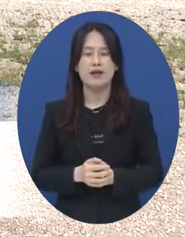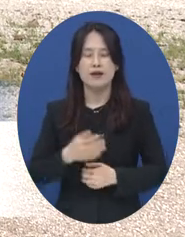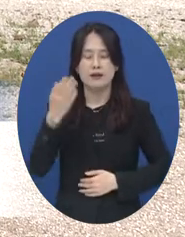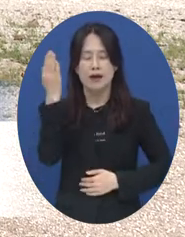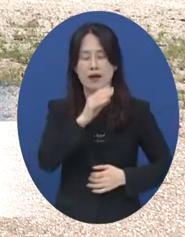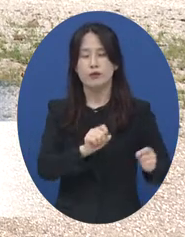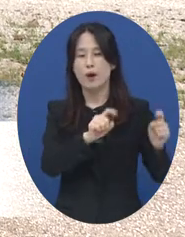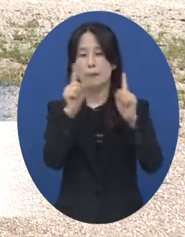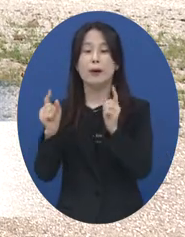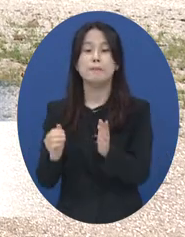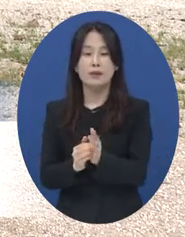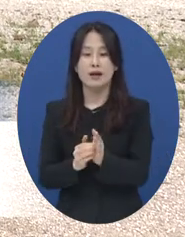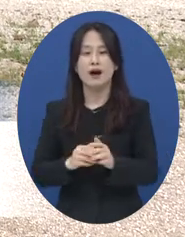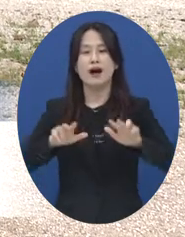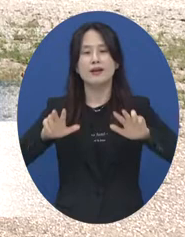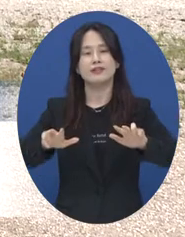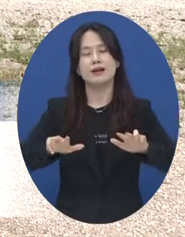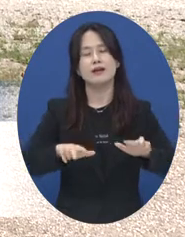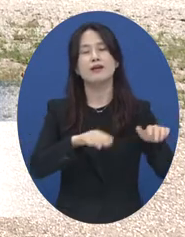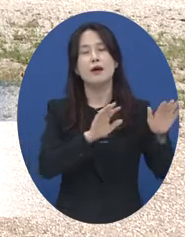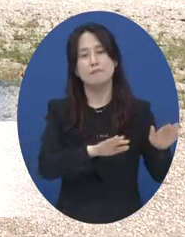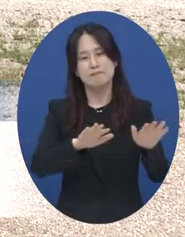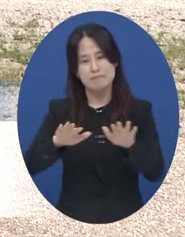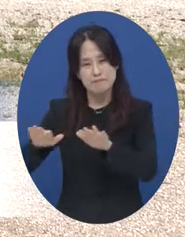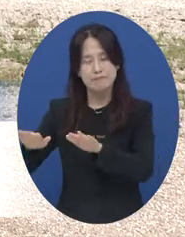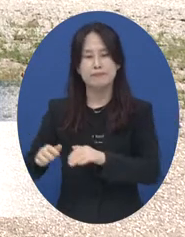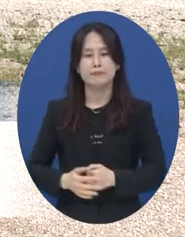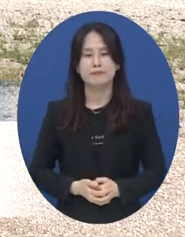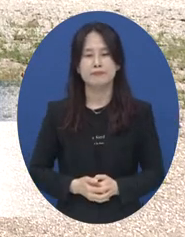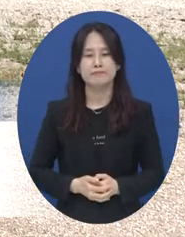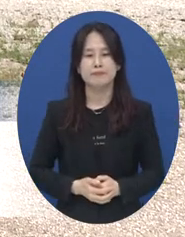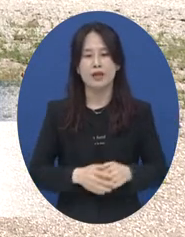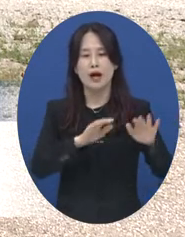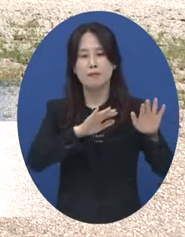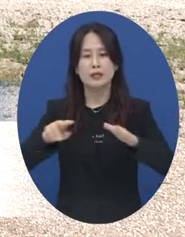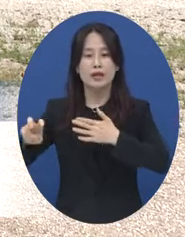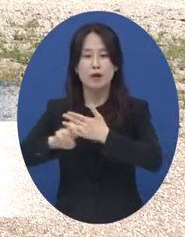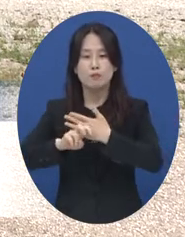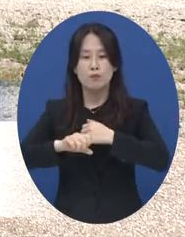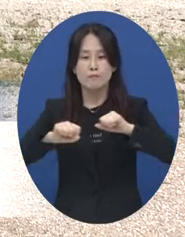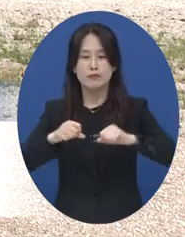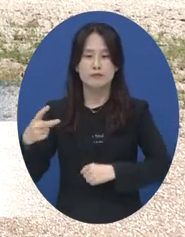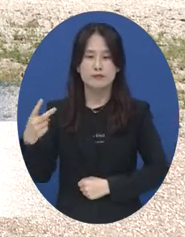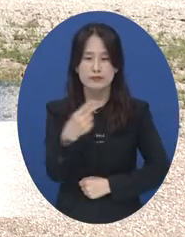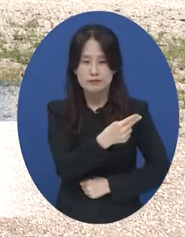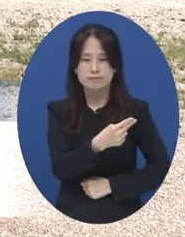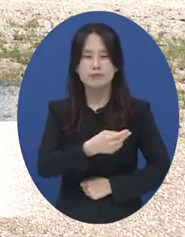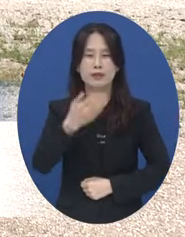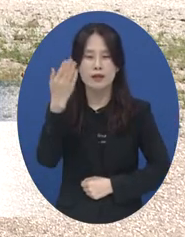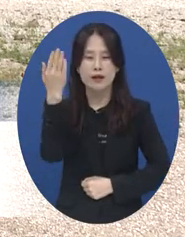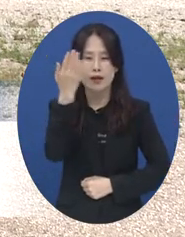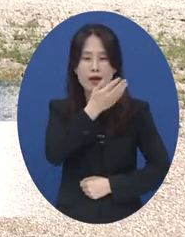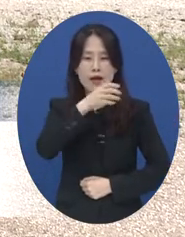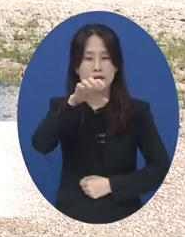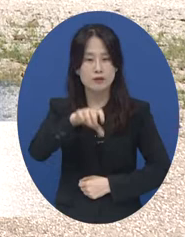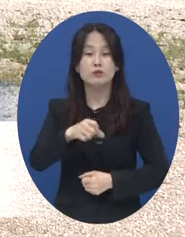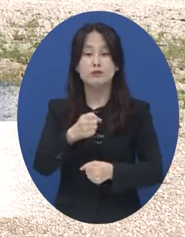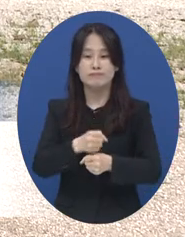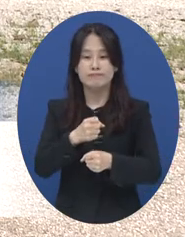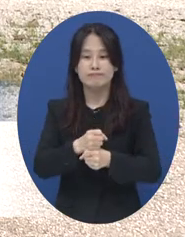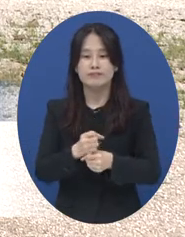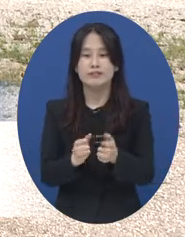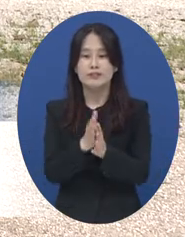1년 만에 도민들의 품에 돌려드렸습니다. 이제 바다입니다. 바다의 불법 행위를